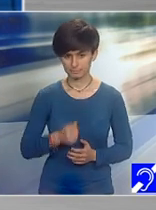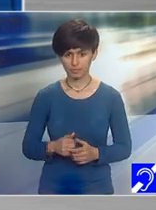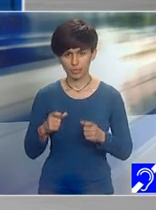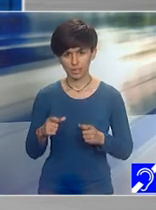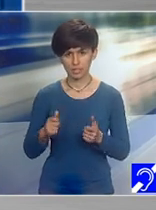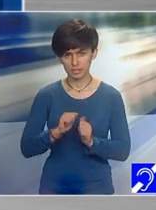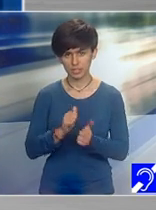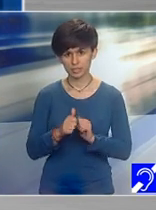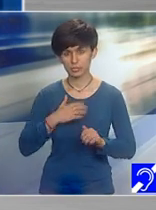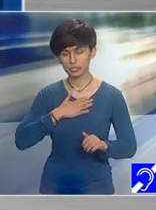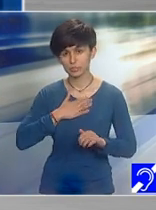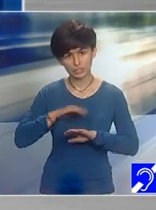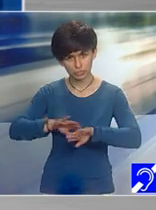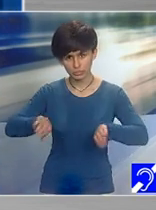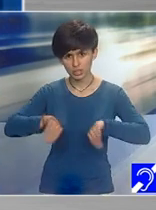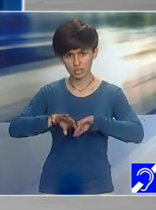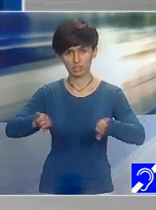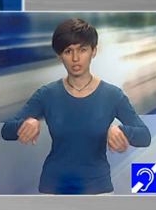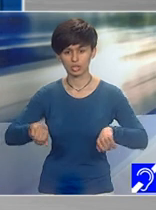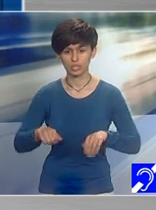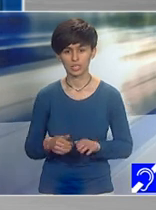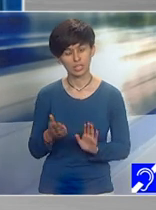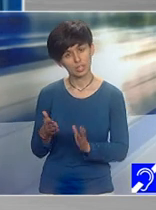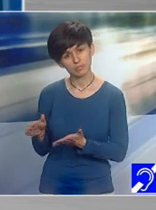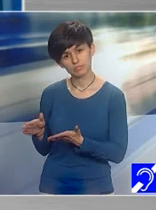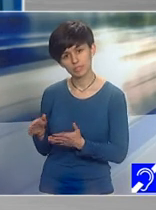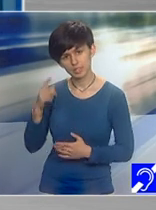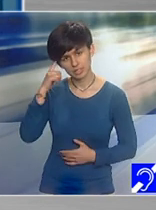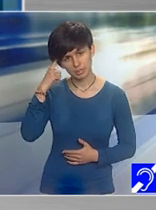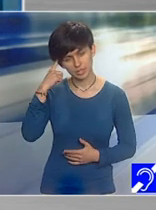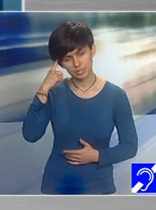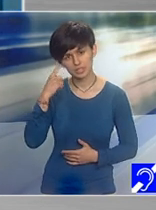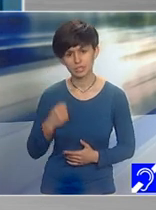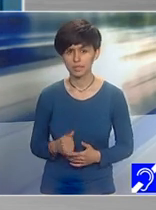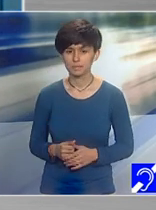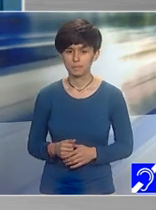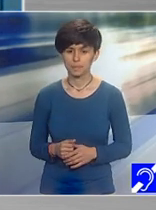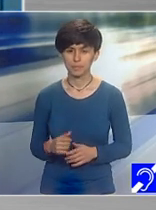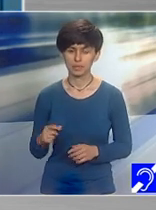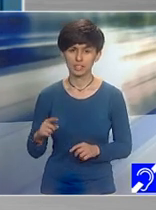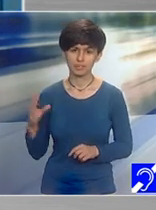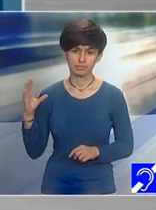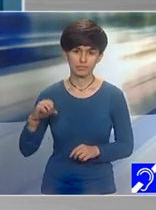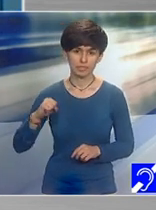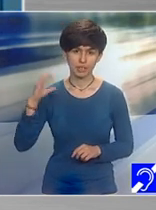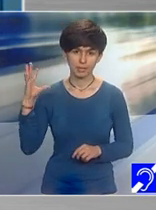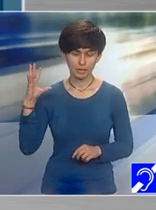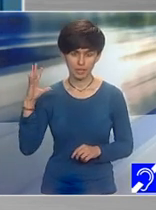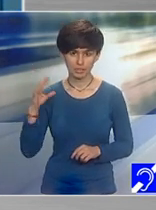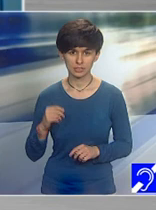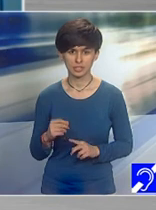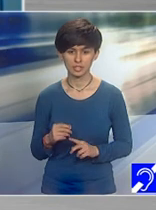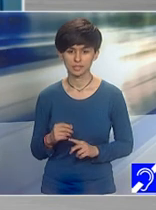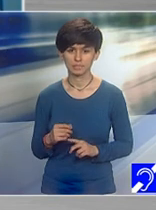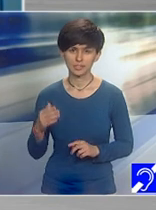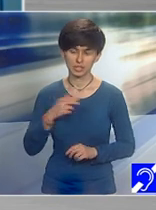sport și bazin de not am inițiat-o în așa fel încât până la amiază, toate liceele din Cluj care doresc, pot să meargă